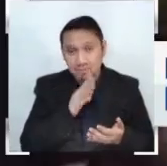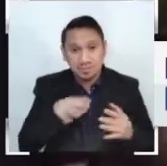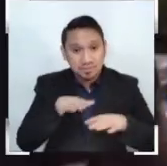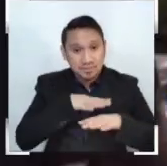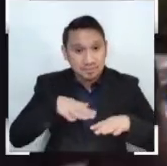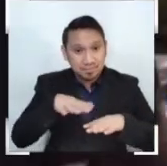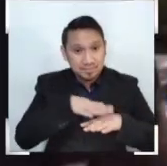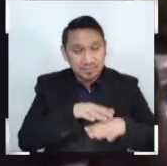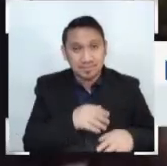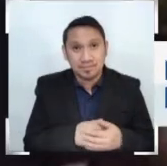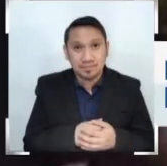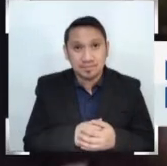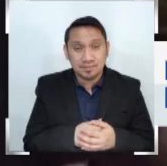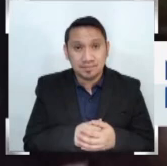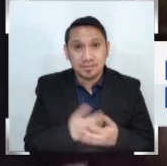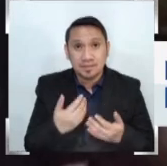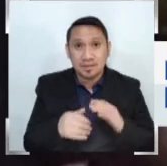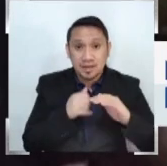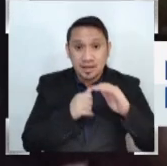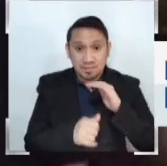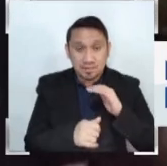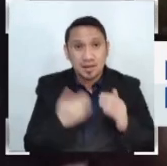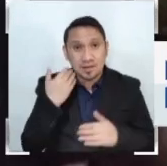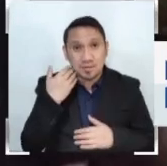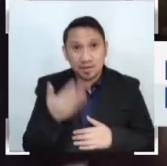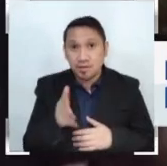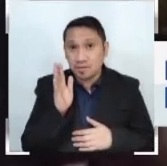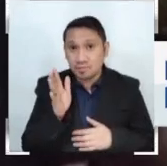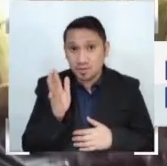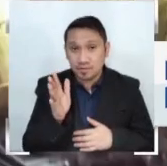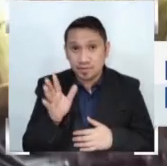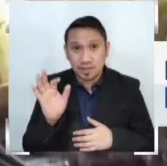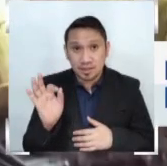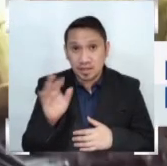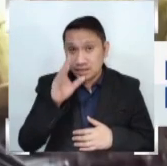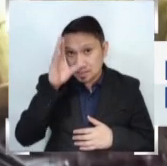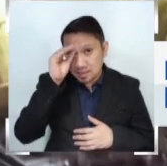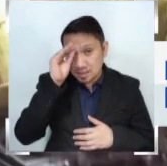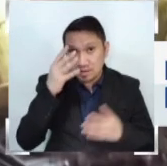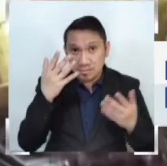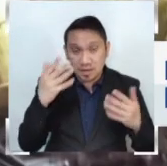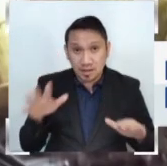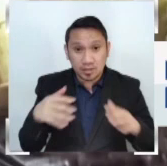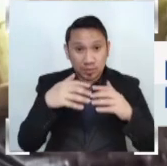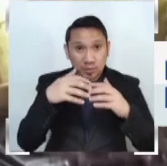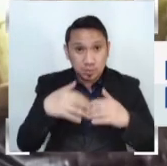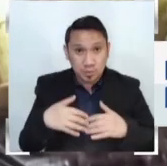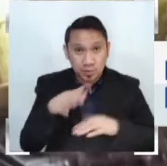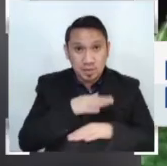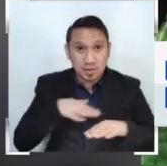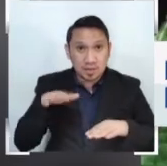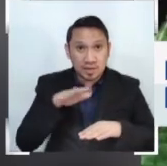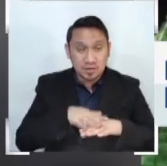Sa Tubo, Abra naman, dead on the spot ang 59 anyos na lalaki matapos matabunan ng lupa at gumuho ang